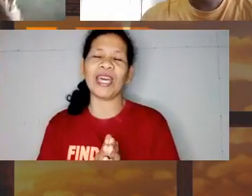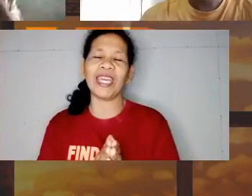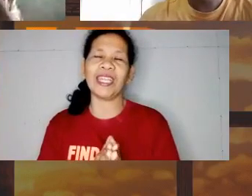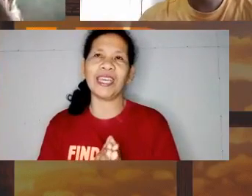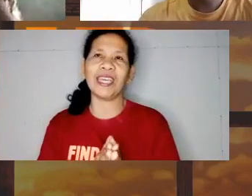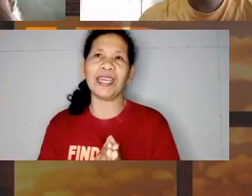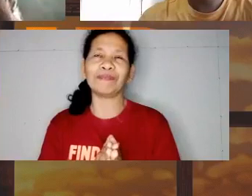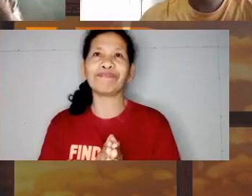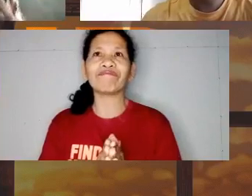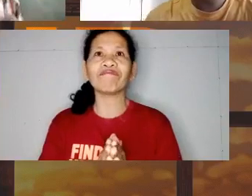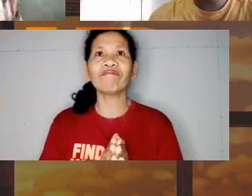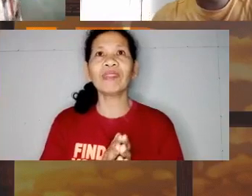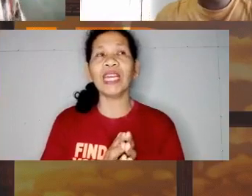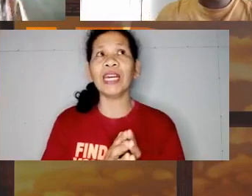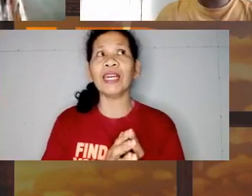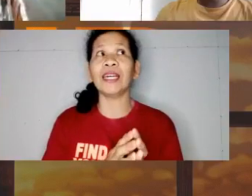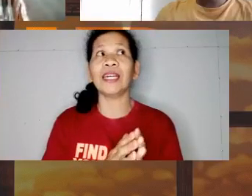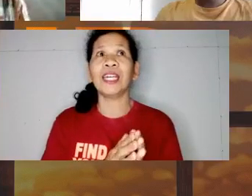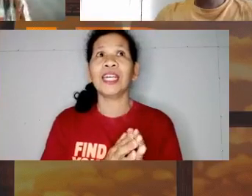Sir Batulayan na